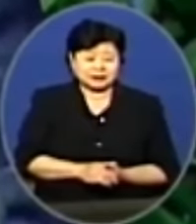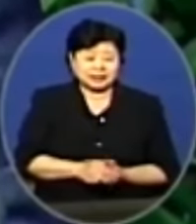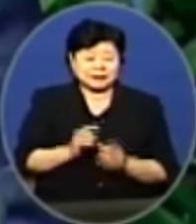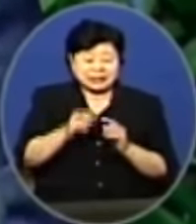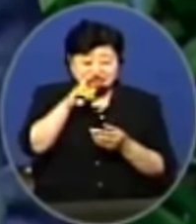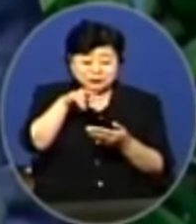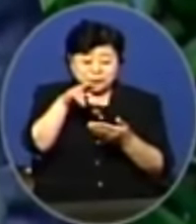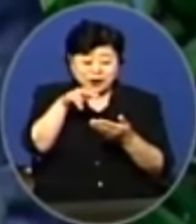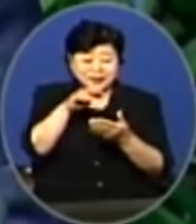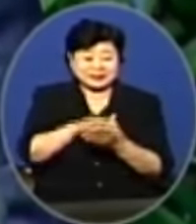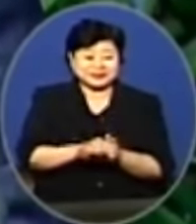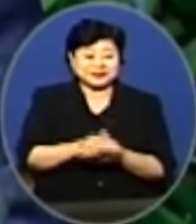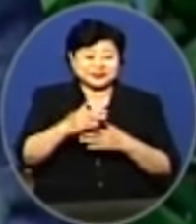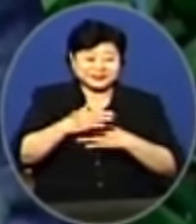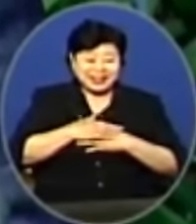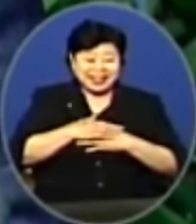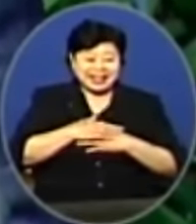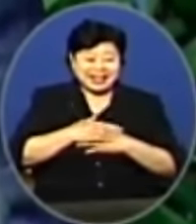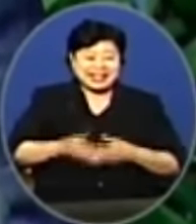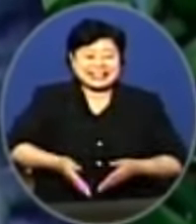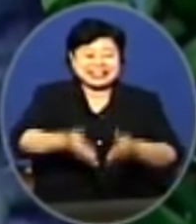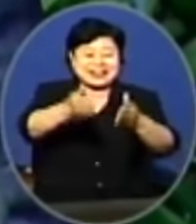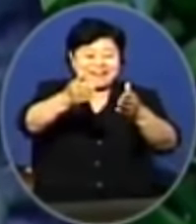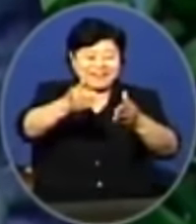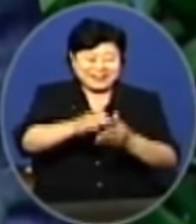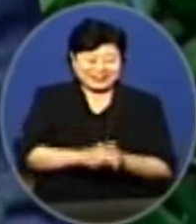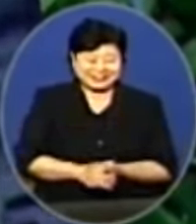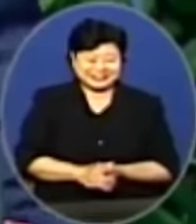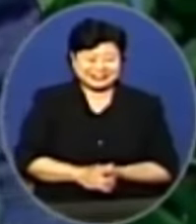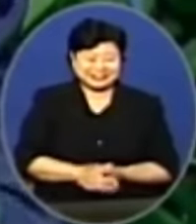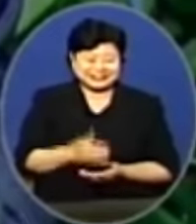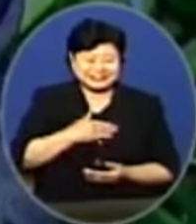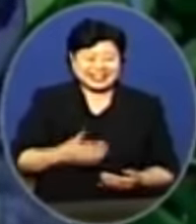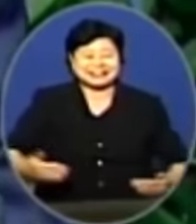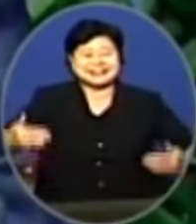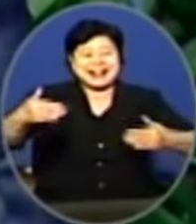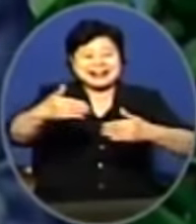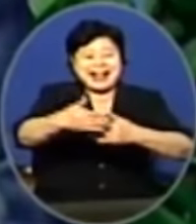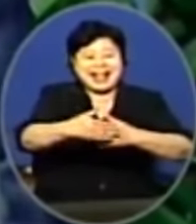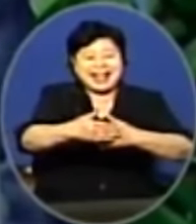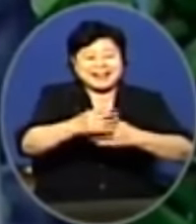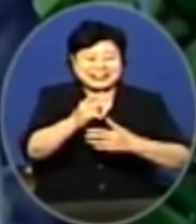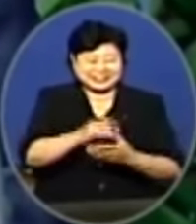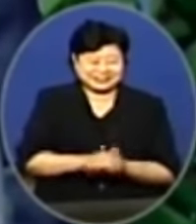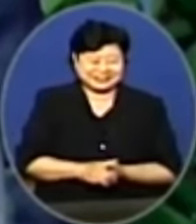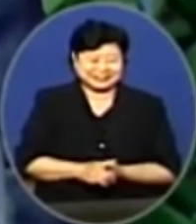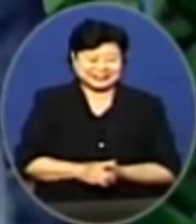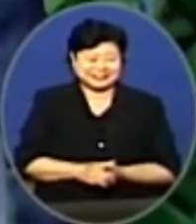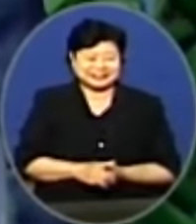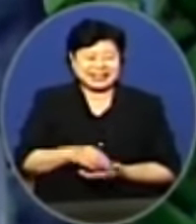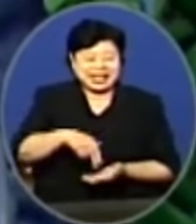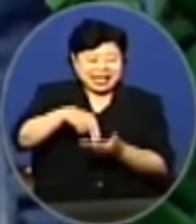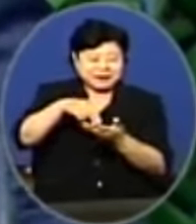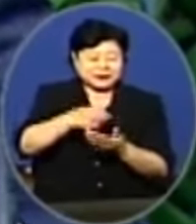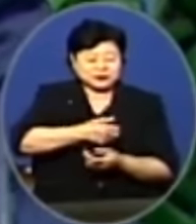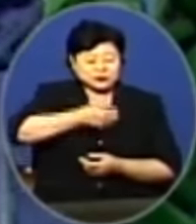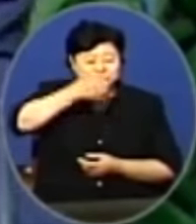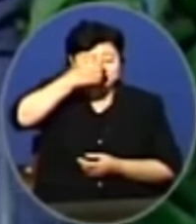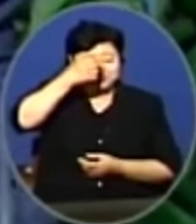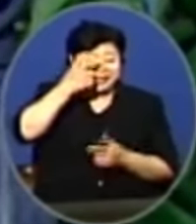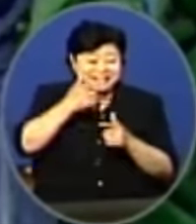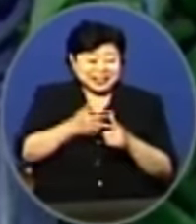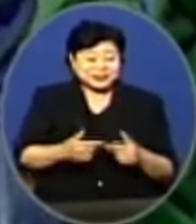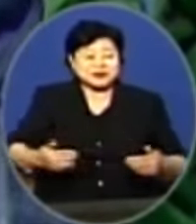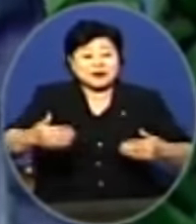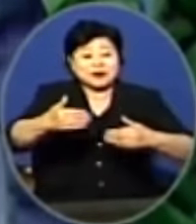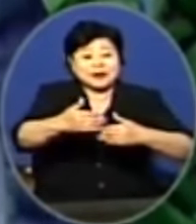성경에 뭐라고 말하느냐? 내가 곧 길이요, 나를 끌어안으라. 그래서 그 엘리베이터에서 꿈에